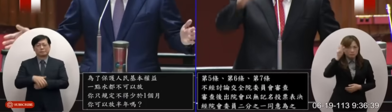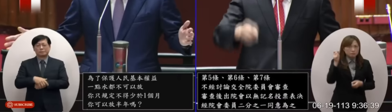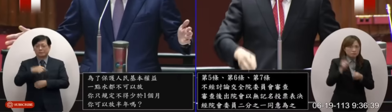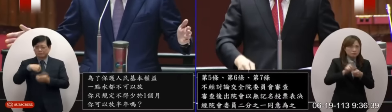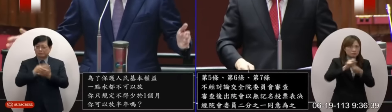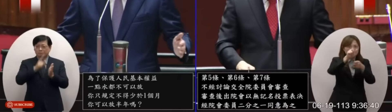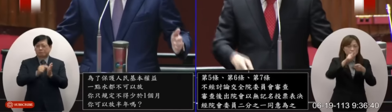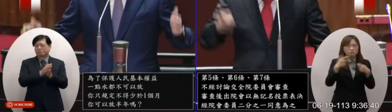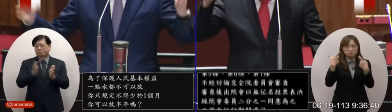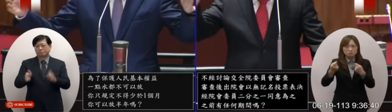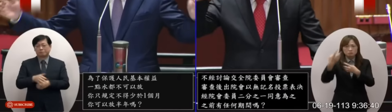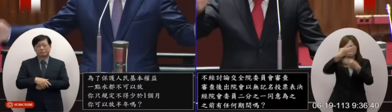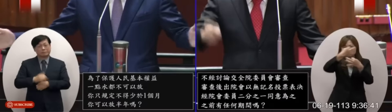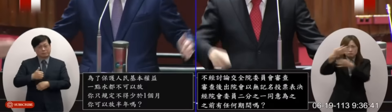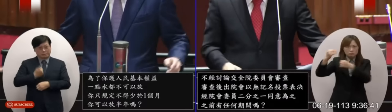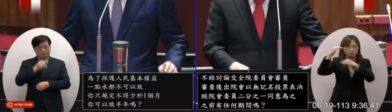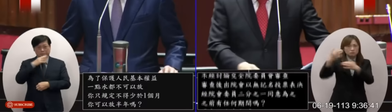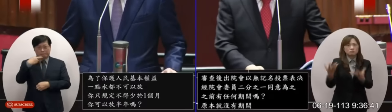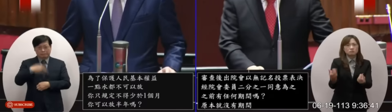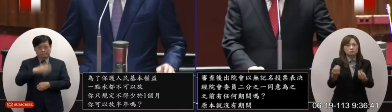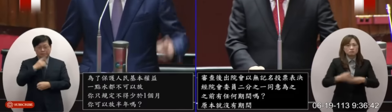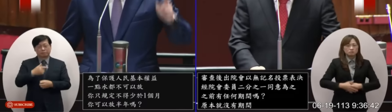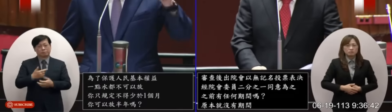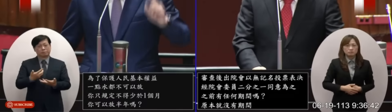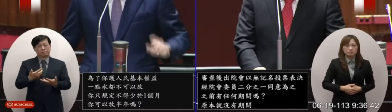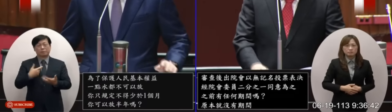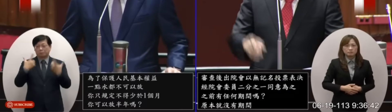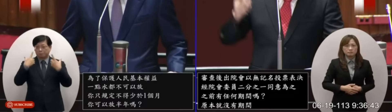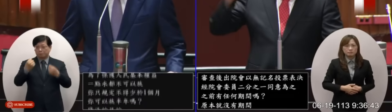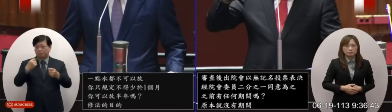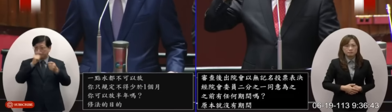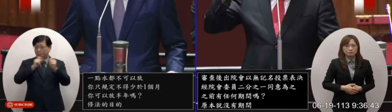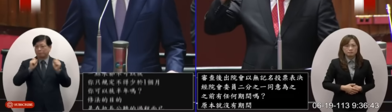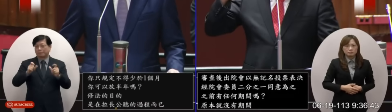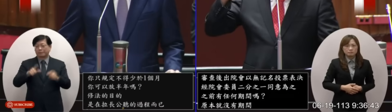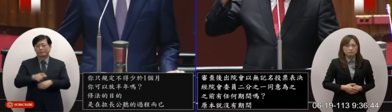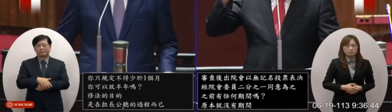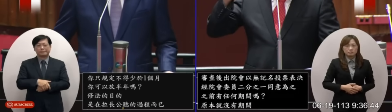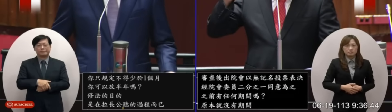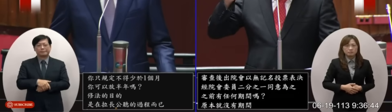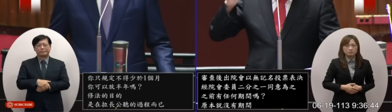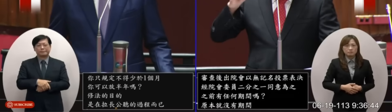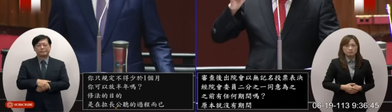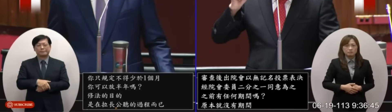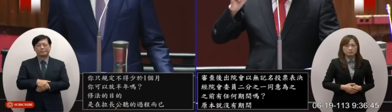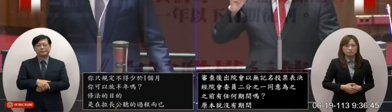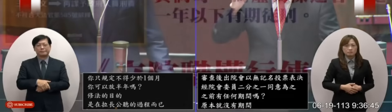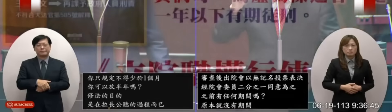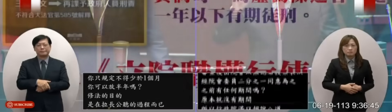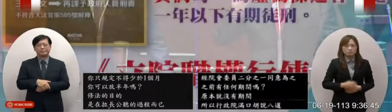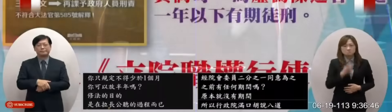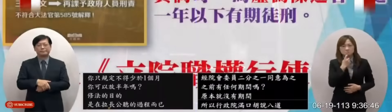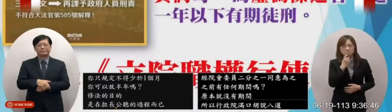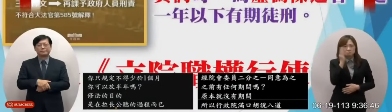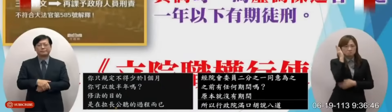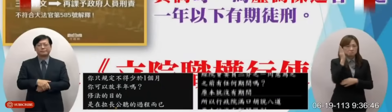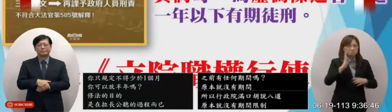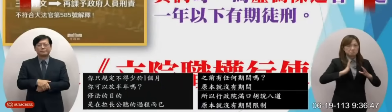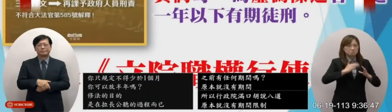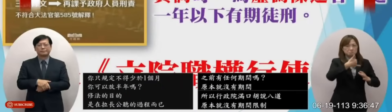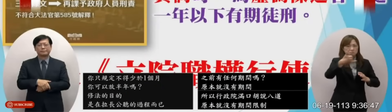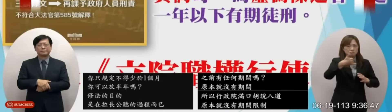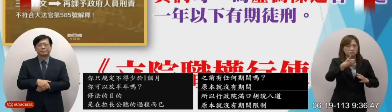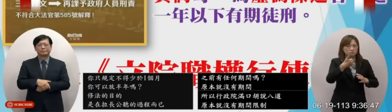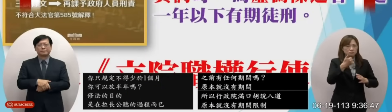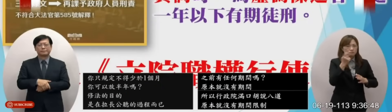长， 原本就没有期间的限制， 却没有设定最长，跟原意是不相符合的。 怀疑官员虚伪陈述，